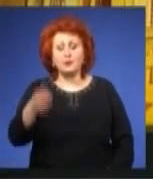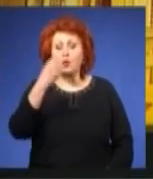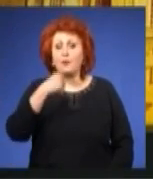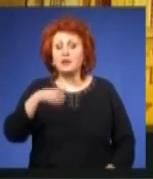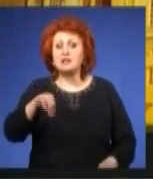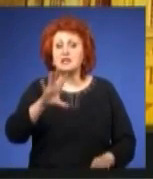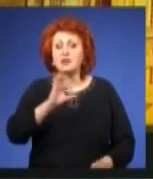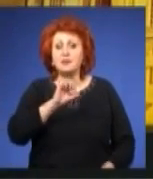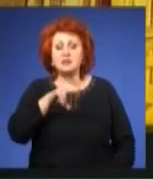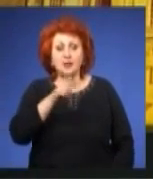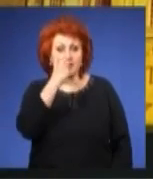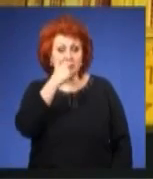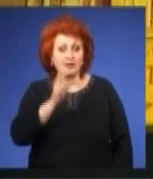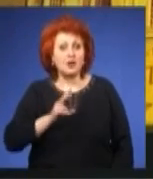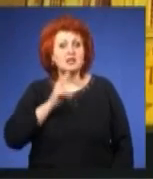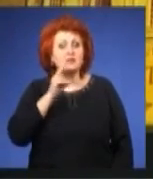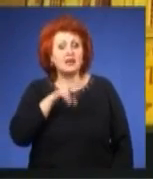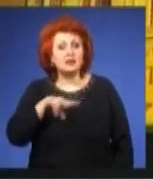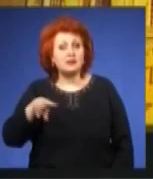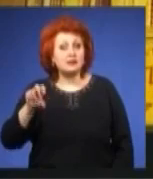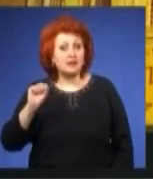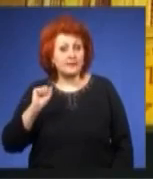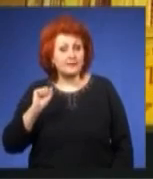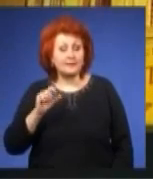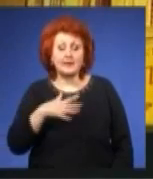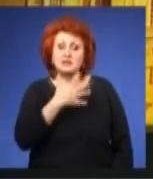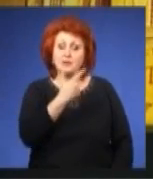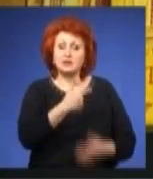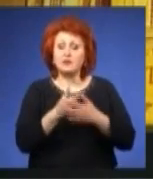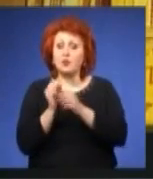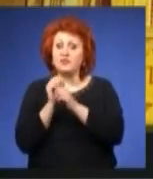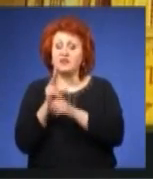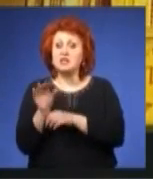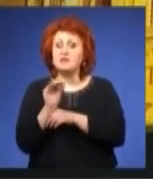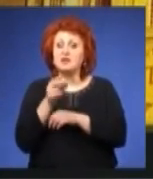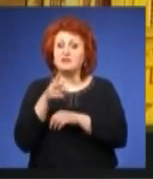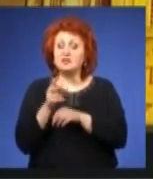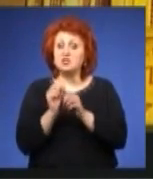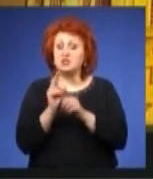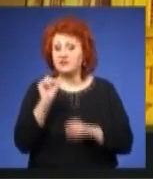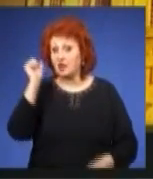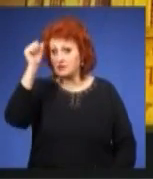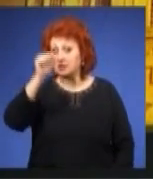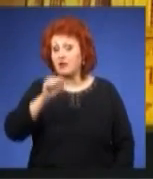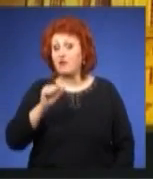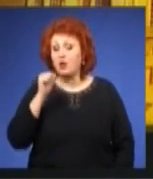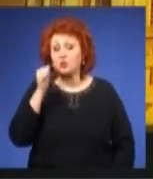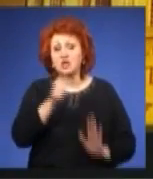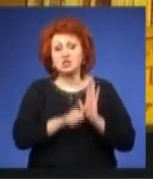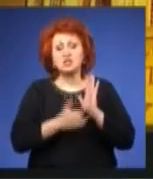По благословению епископа Ставропольского и Невинномысского Кирилла с 5 по 12 февраля 2012